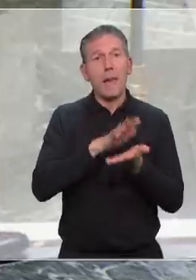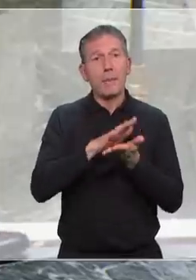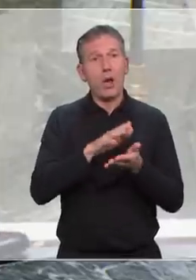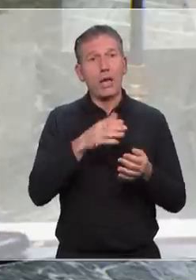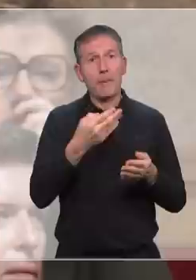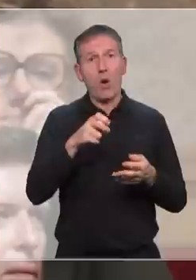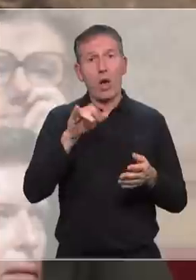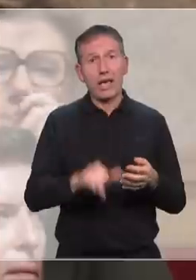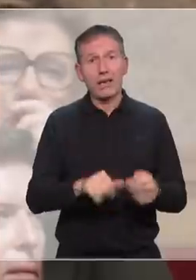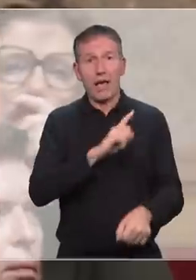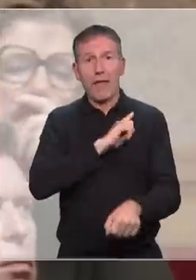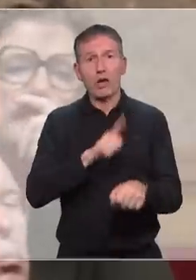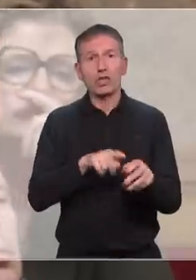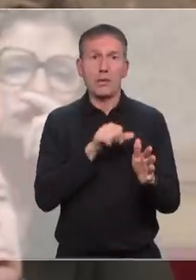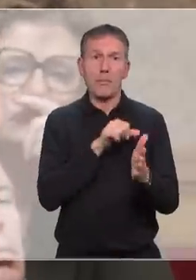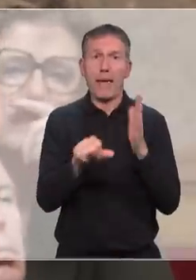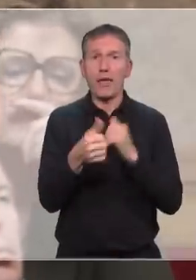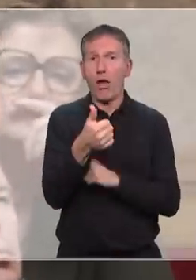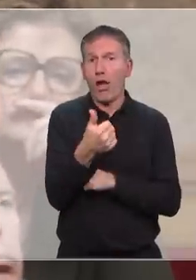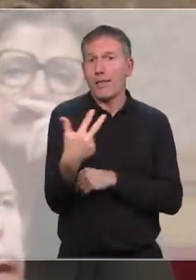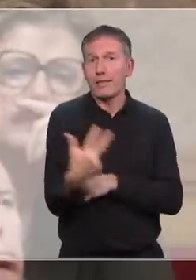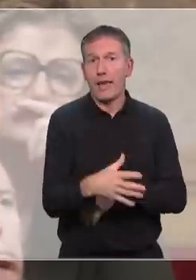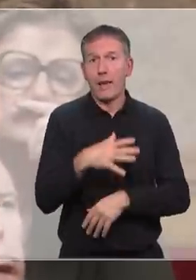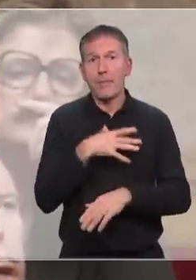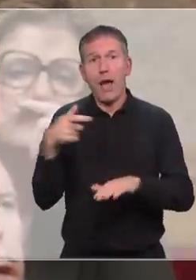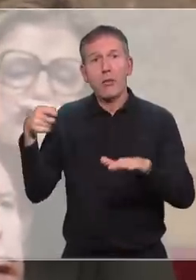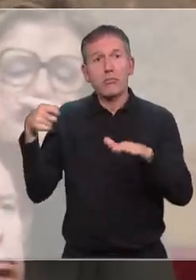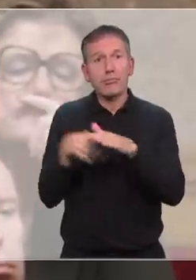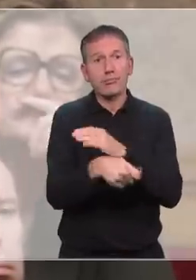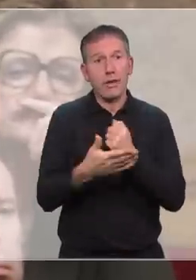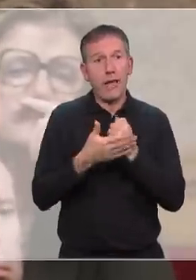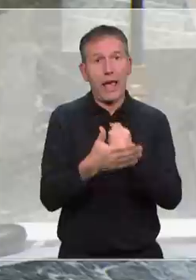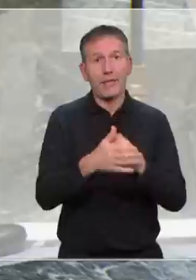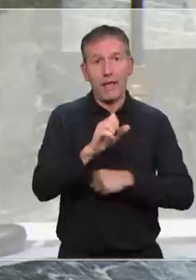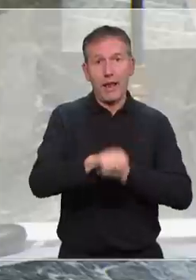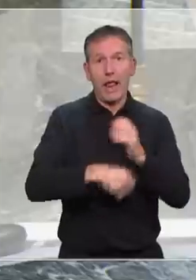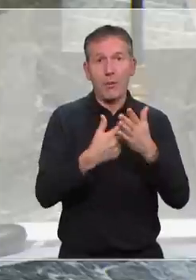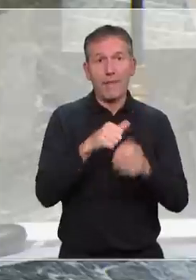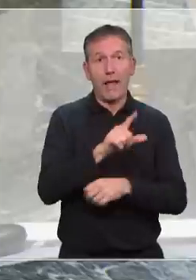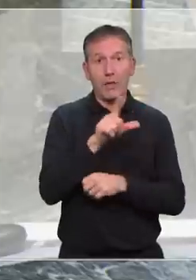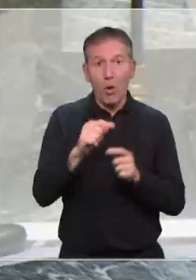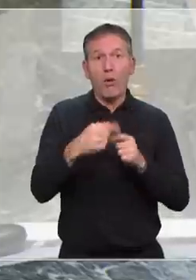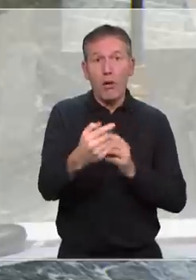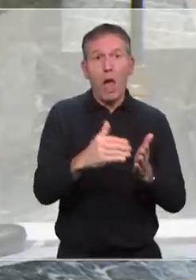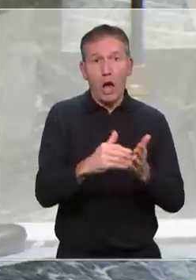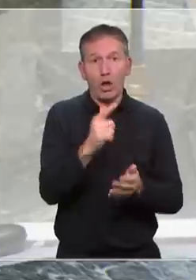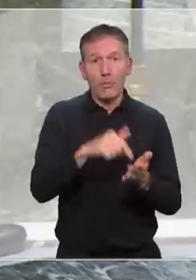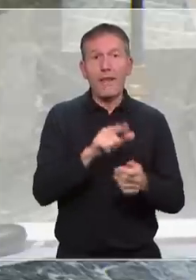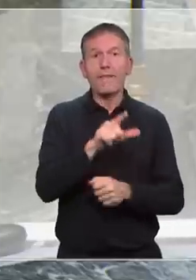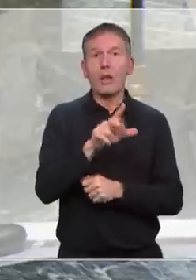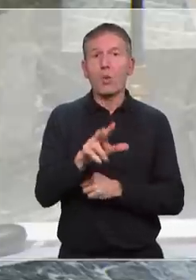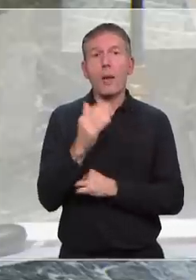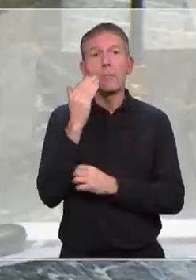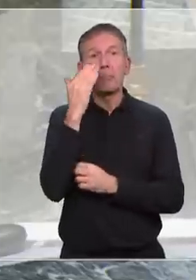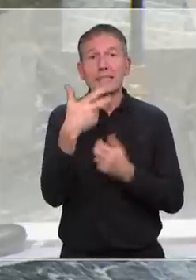facture énergétique payée à peu près un tiers grâce à ces aides en 2022, et sans doute encore en 2023 si les prix